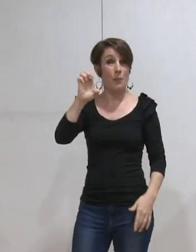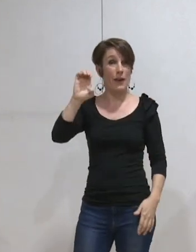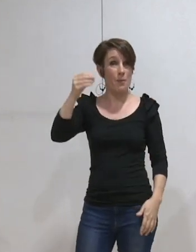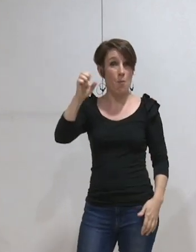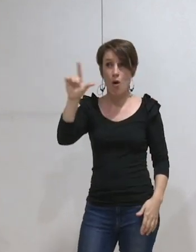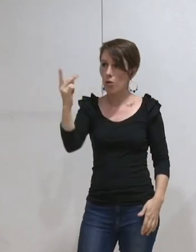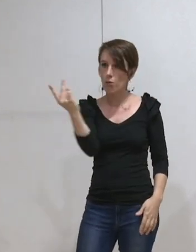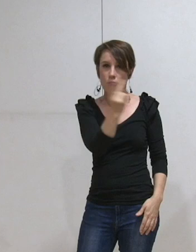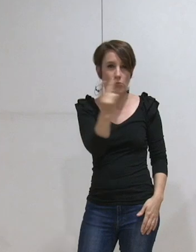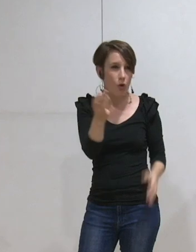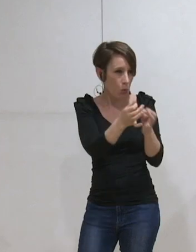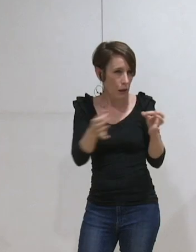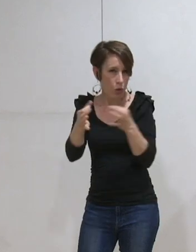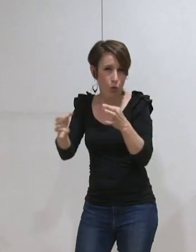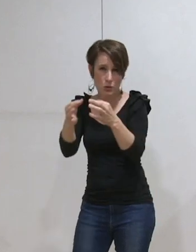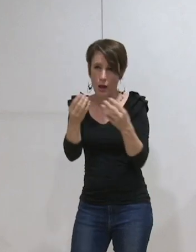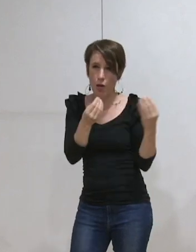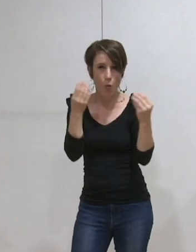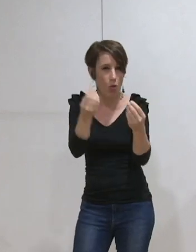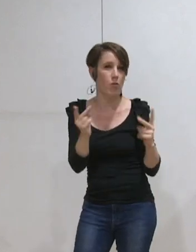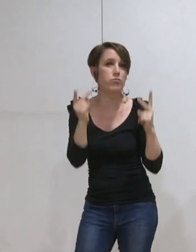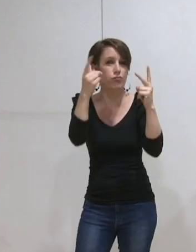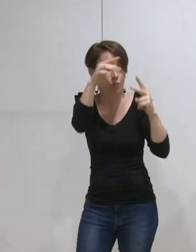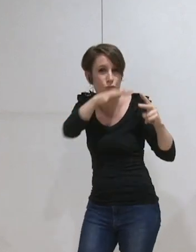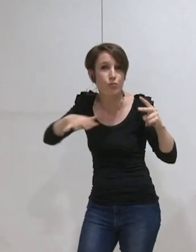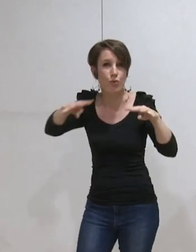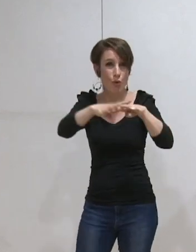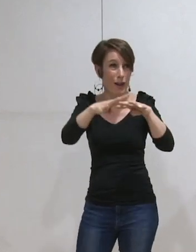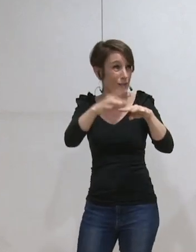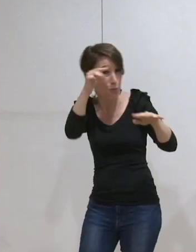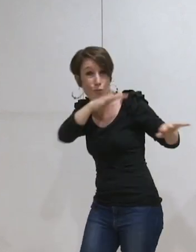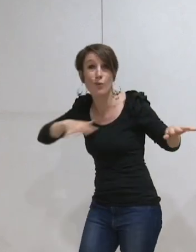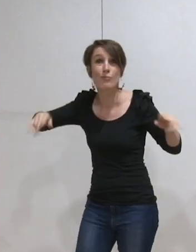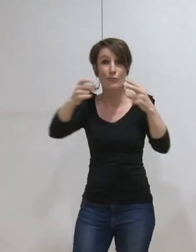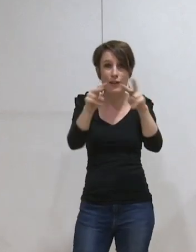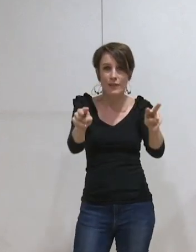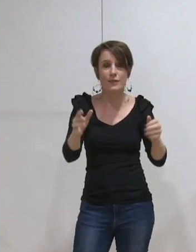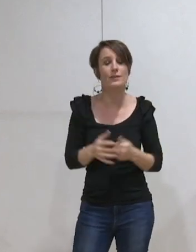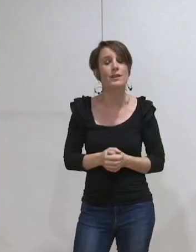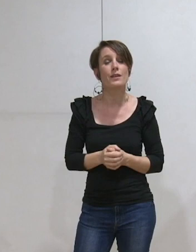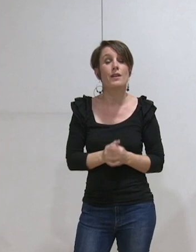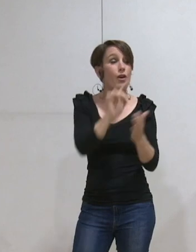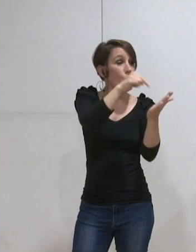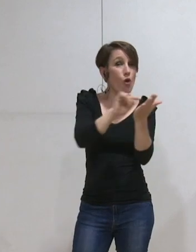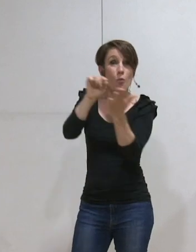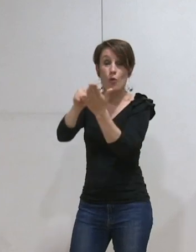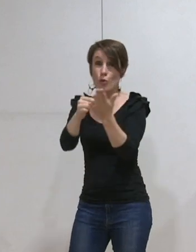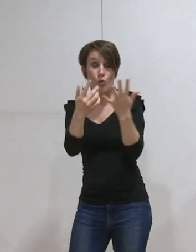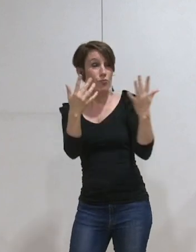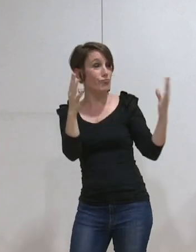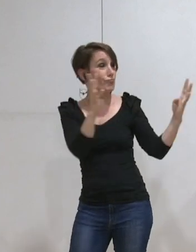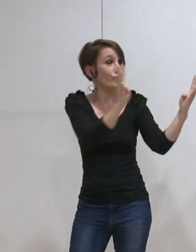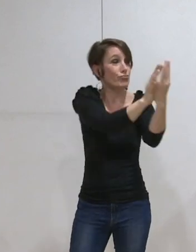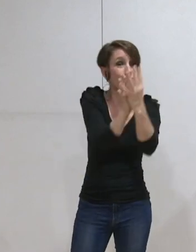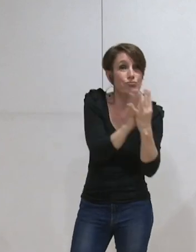vitalité de leur quartier qui contribue à la vitalité de toute la ville des lieux qui rassemblent au-delà des